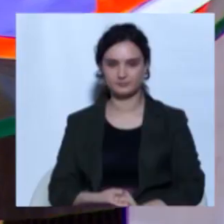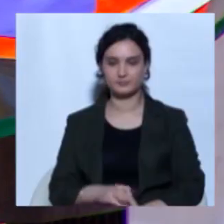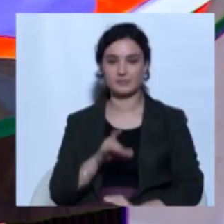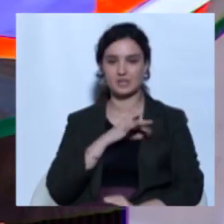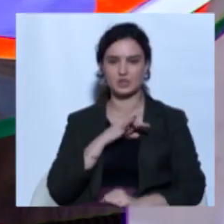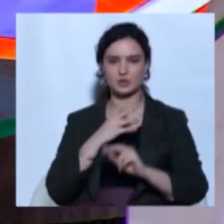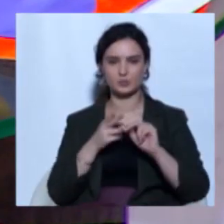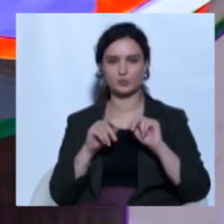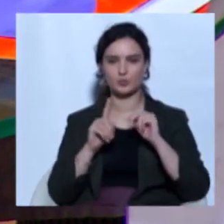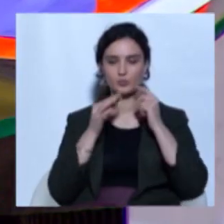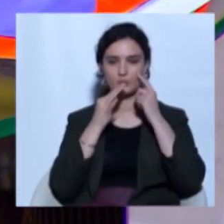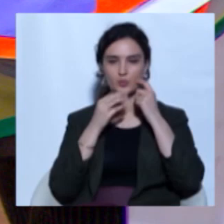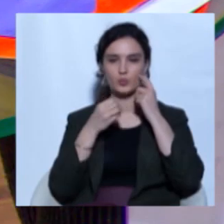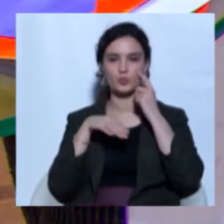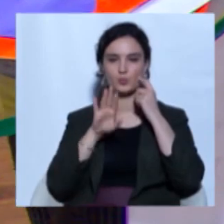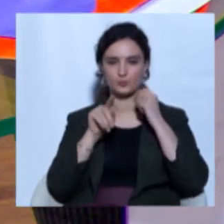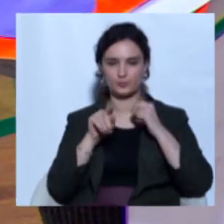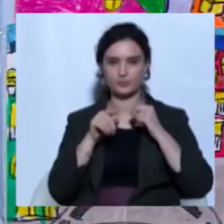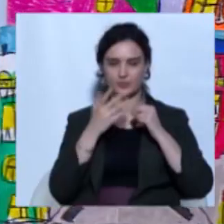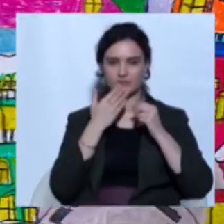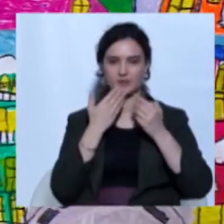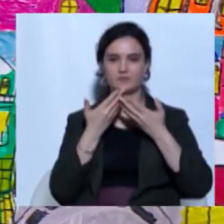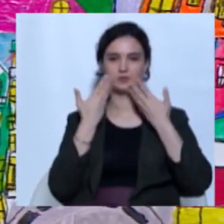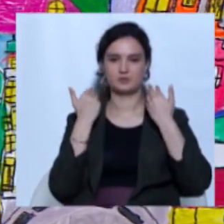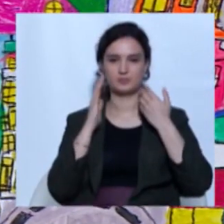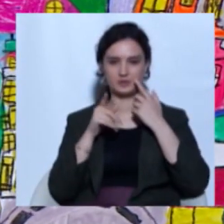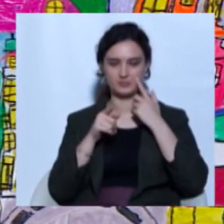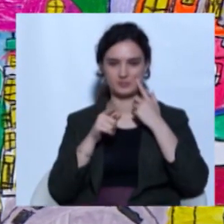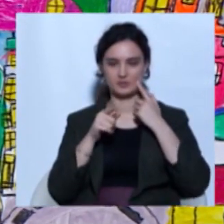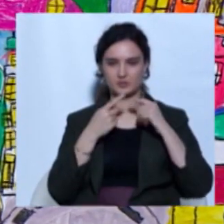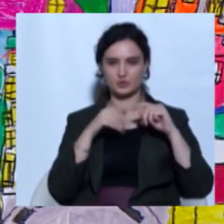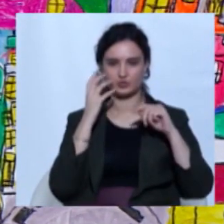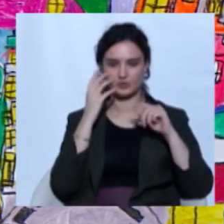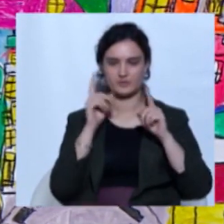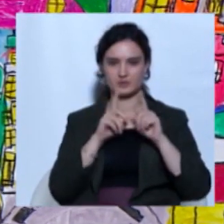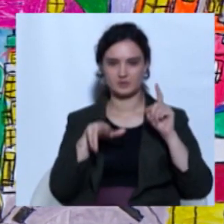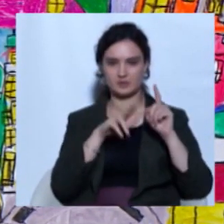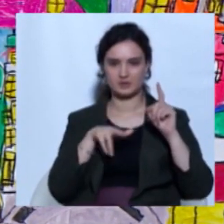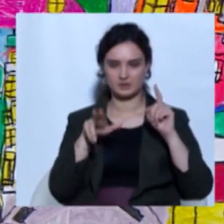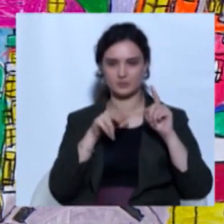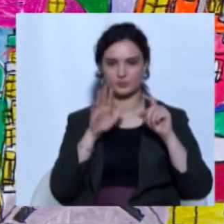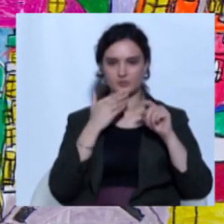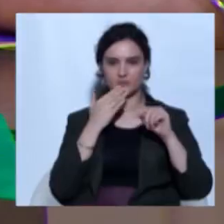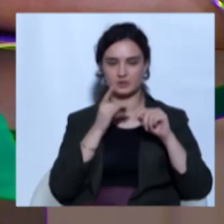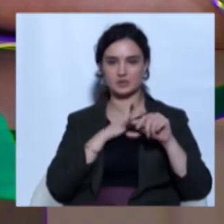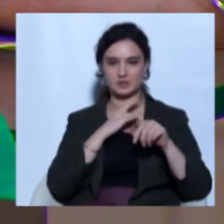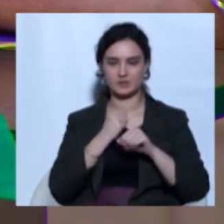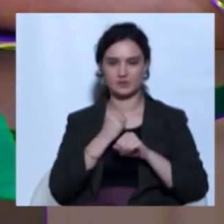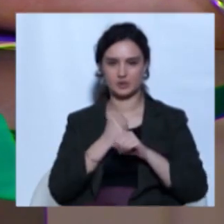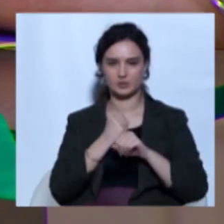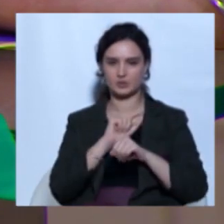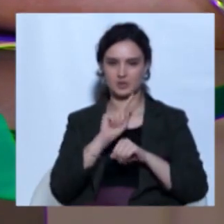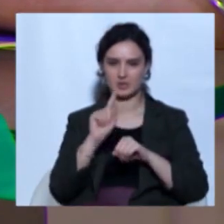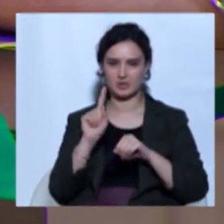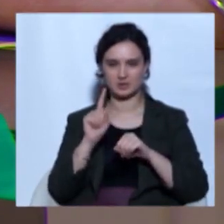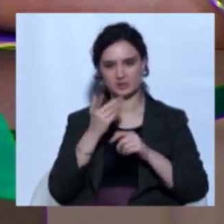თეთრი, იმიტომ რომ მე უფრო გაგვეადვილდება ხო შავზე გადასვლა. თეთრად გავაკეთოთ